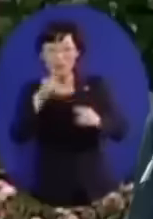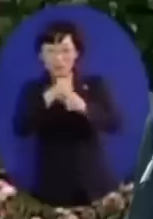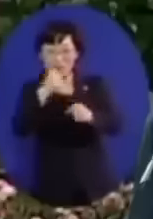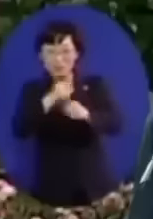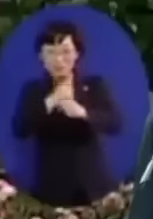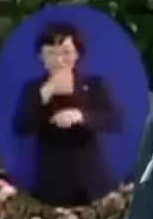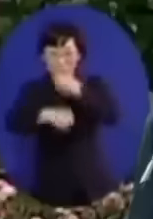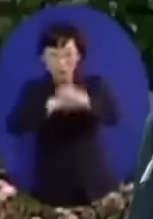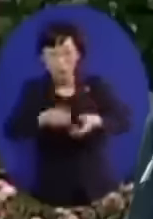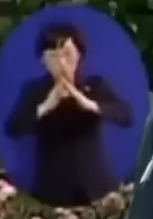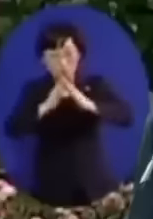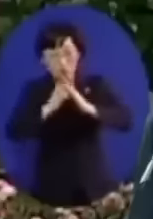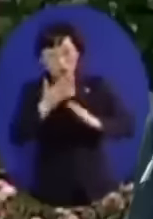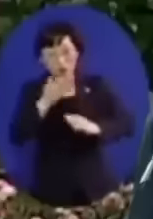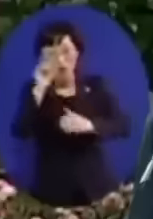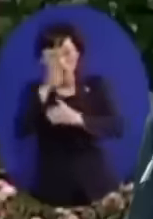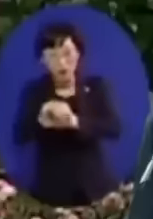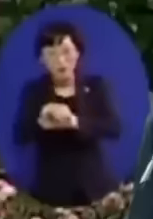마음대로 세우는 것을 허락해주고